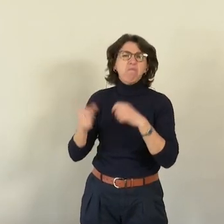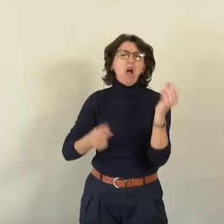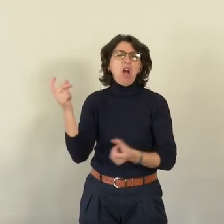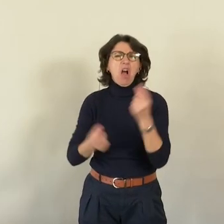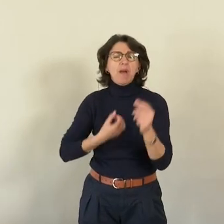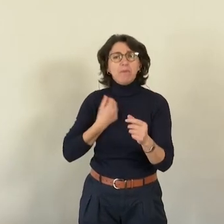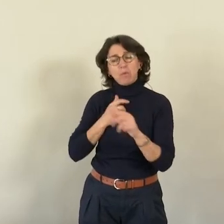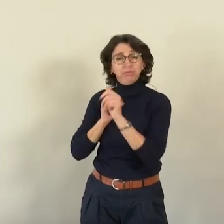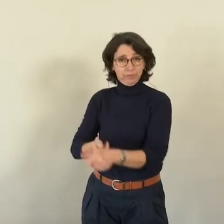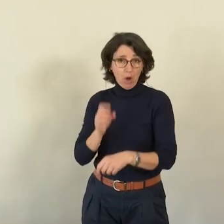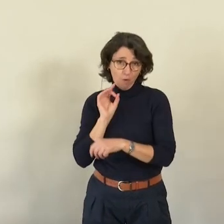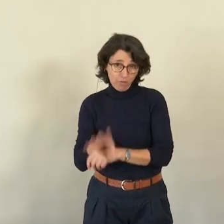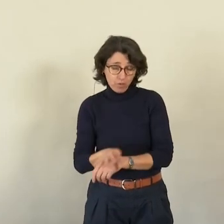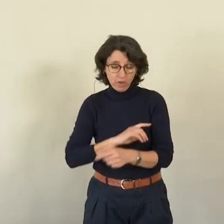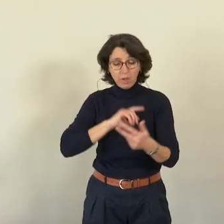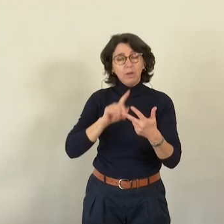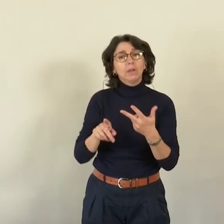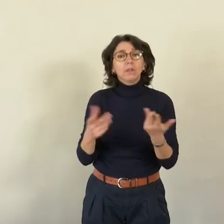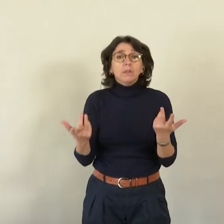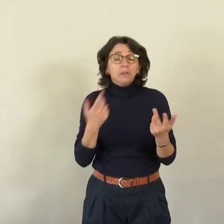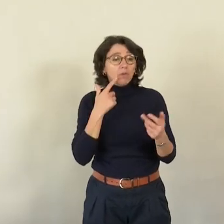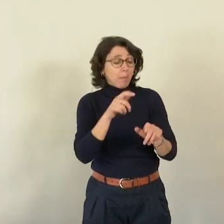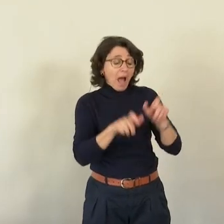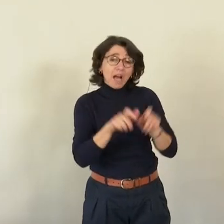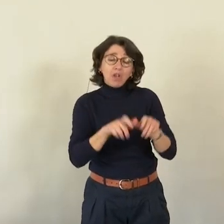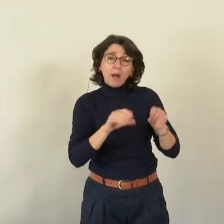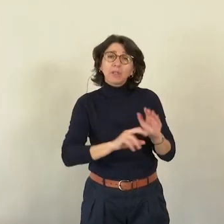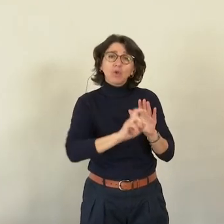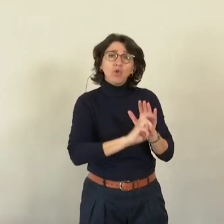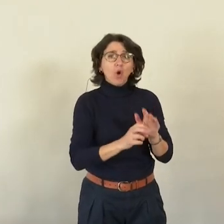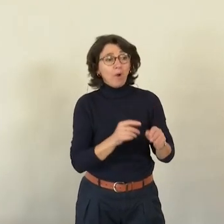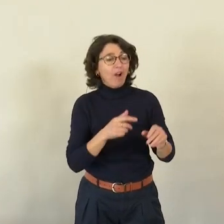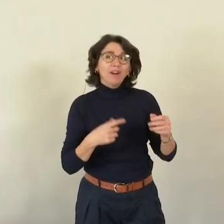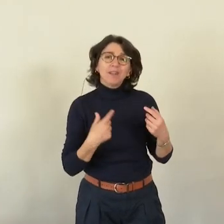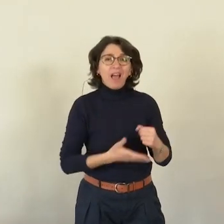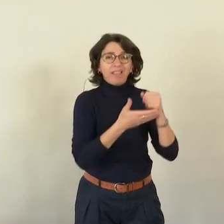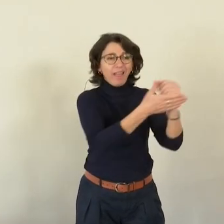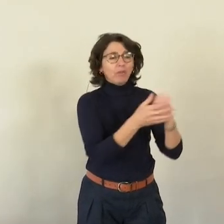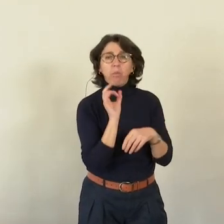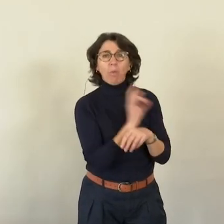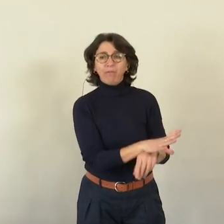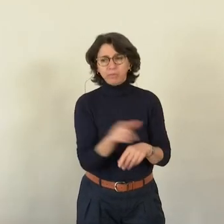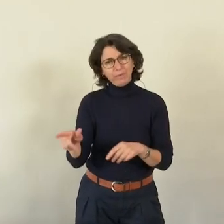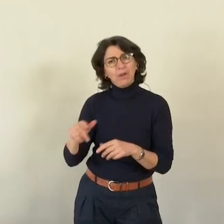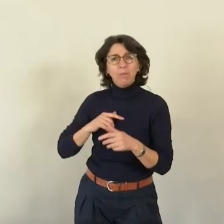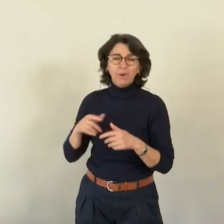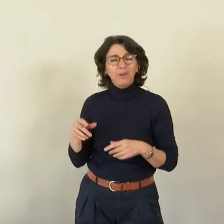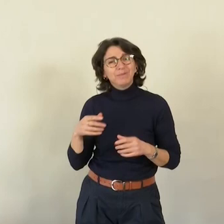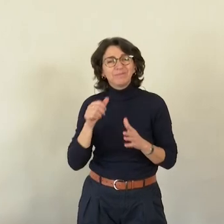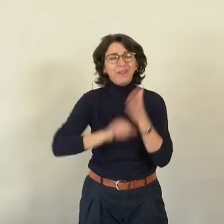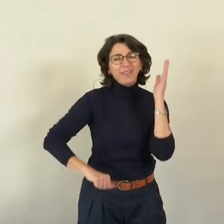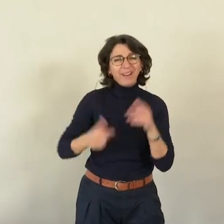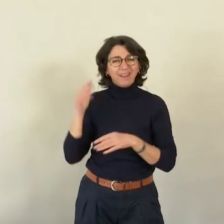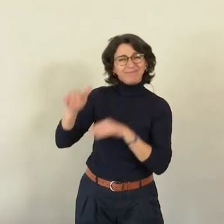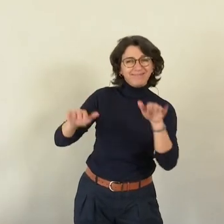défendre les Grenoblois mais qui conduit des opérations médiatiques avec ces procédures là C deux poids de